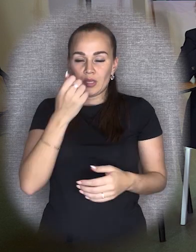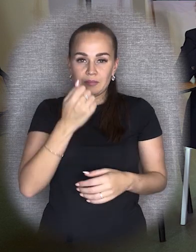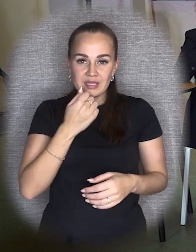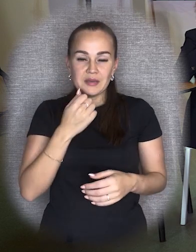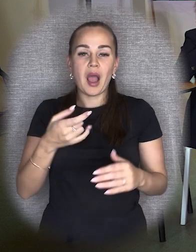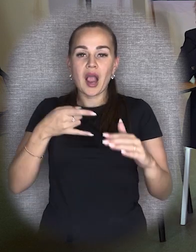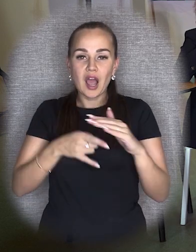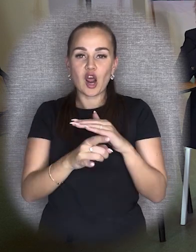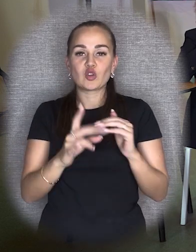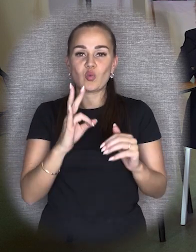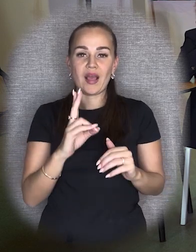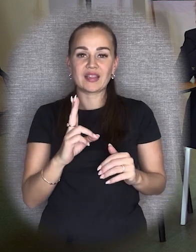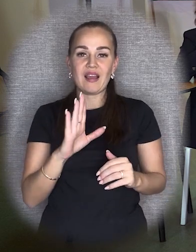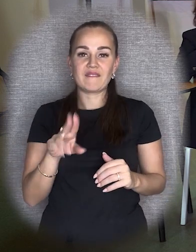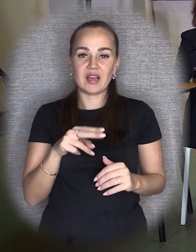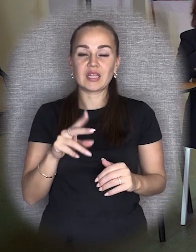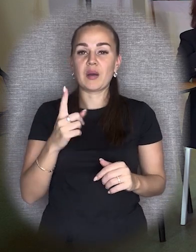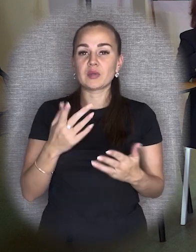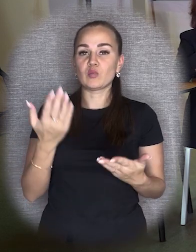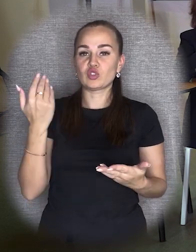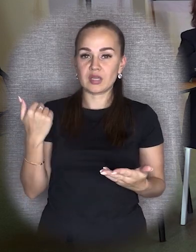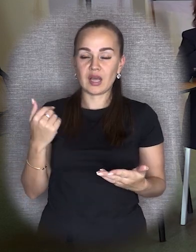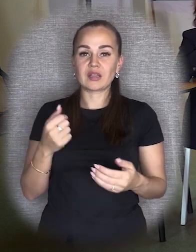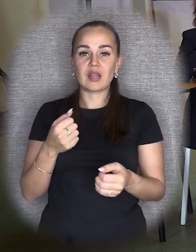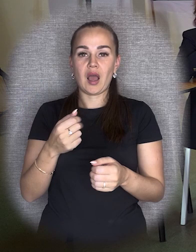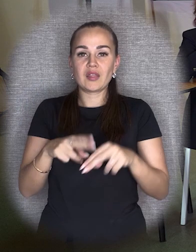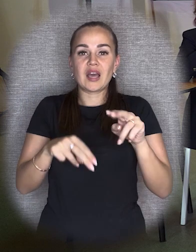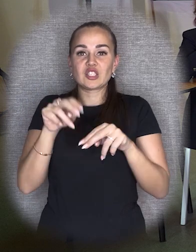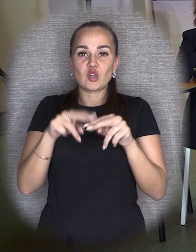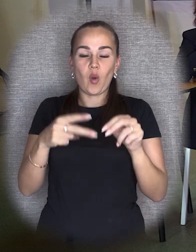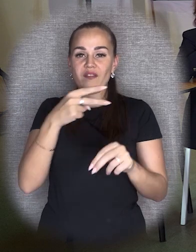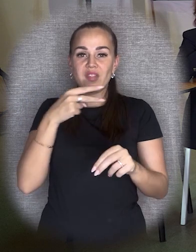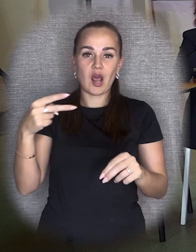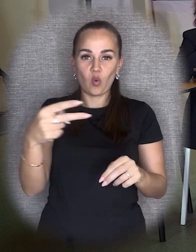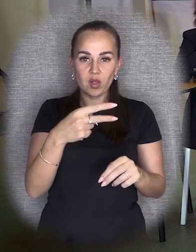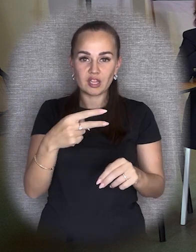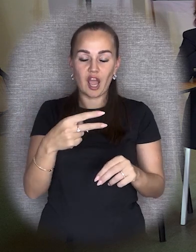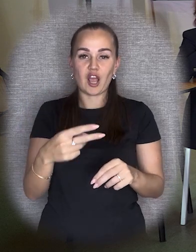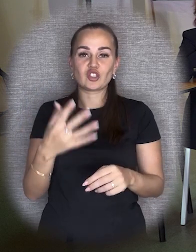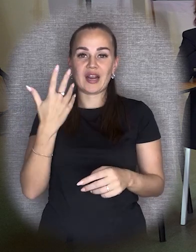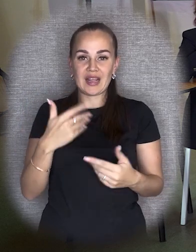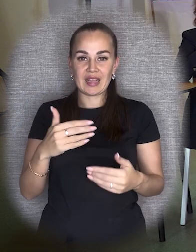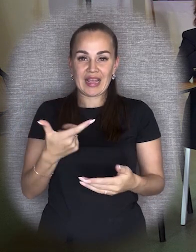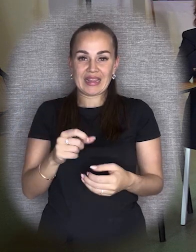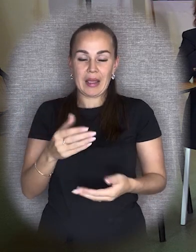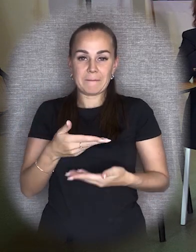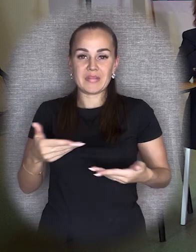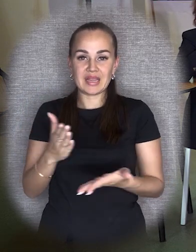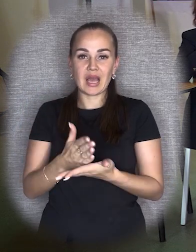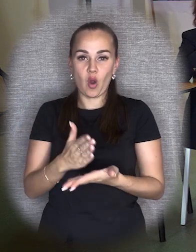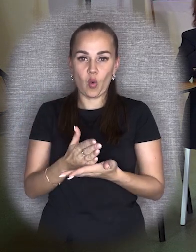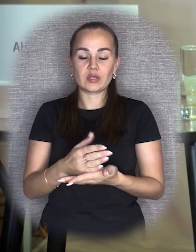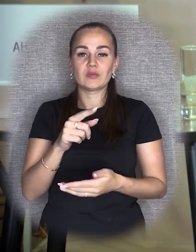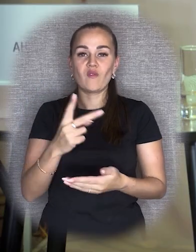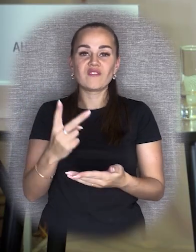НКВД, потому что в тот момент достроили вот этот вот второй этаж, на котором мы с вами находимся, что практически в два